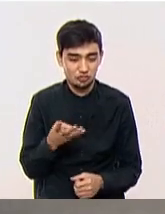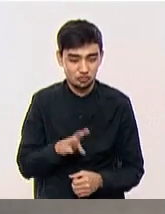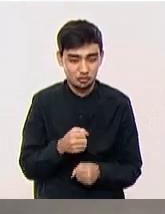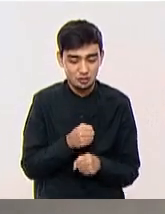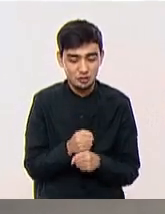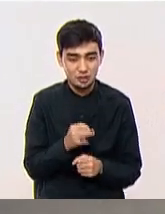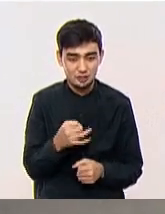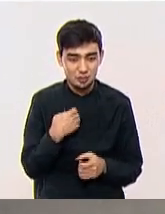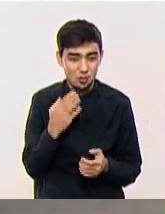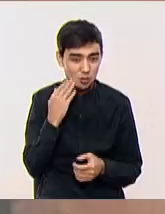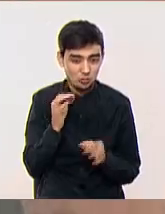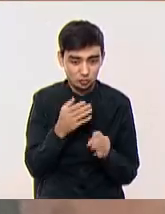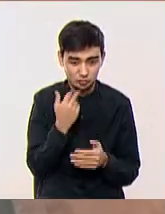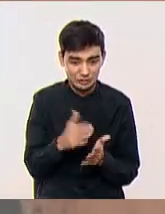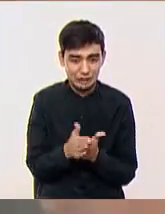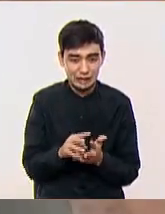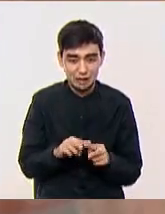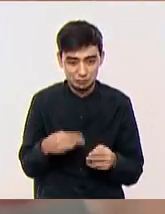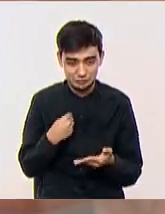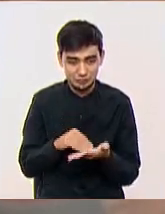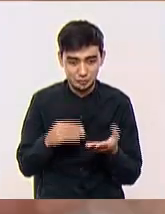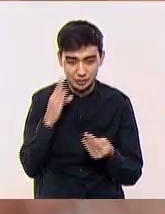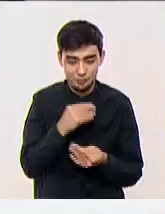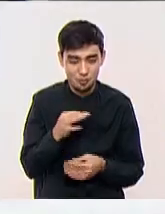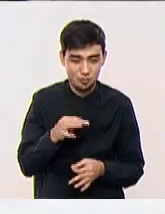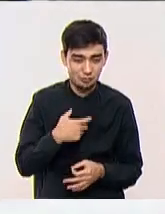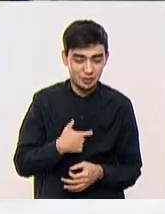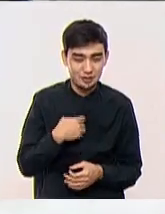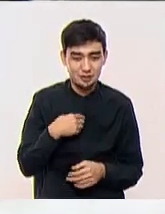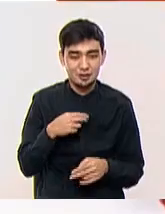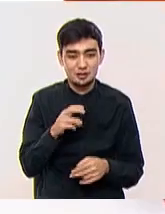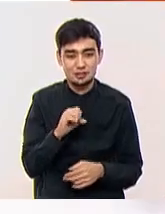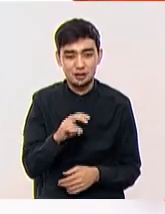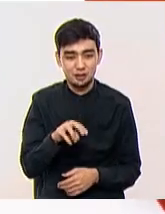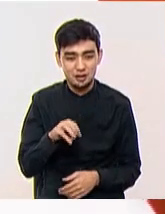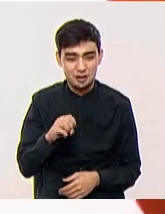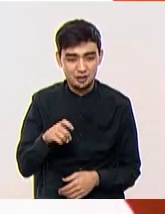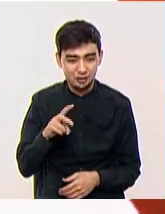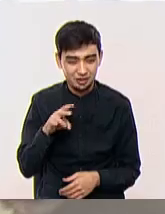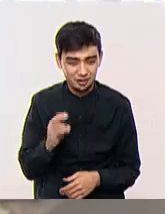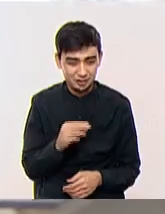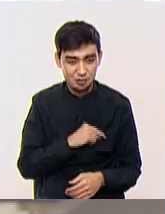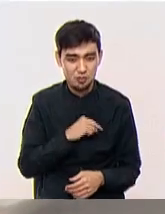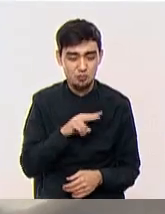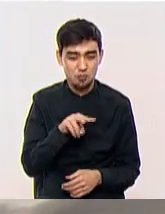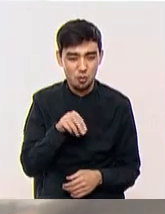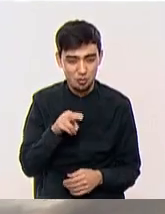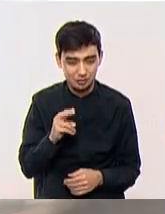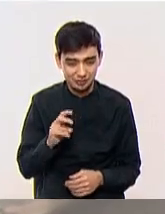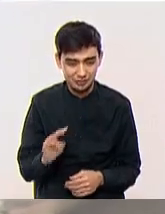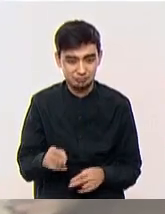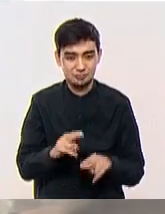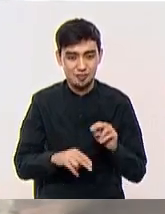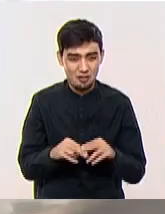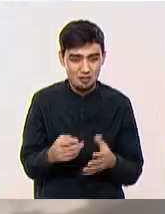Айта берсін, ол бір кітап жазуға болады. Содан сол плотник болдым, сантехник болдым. Қарауылда істедім, айлық көбейту керек,